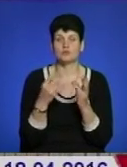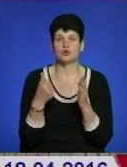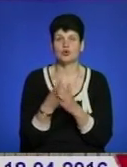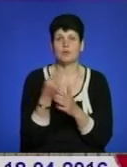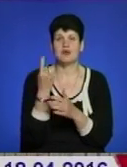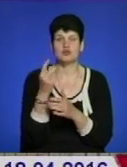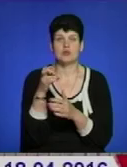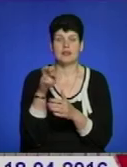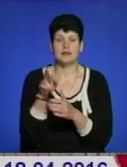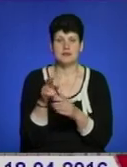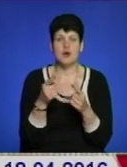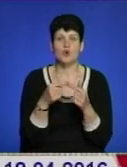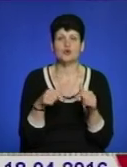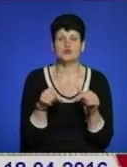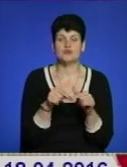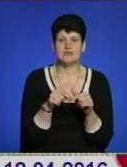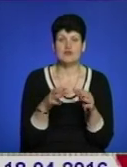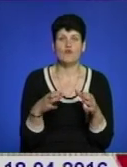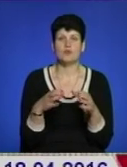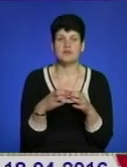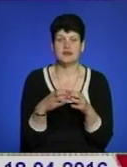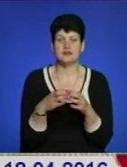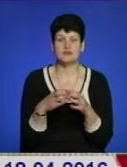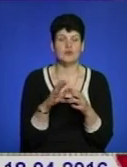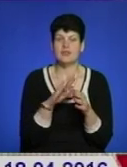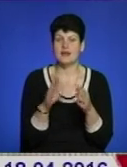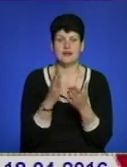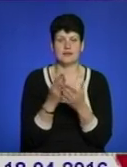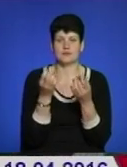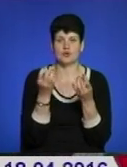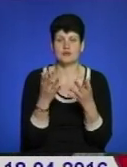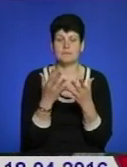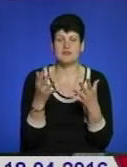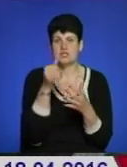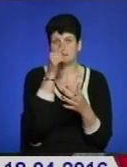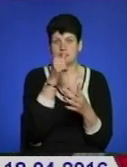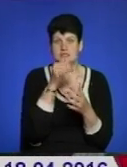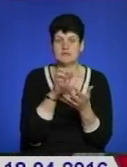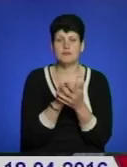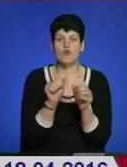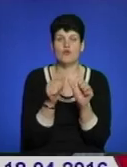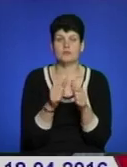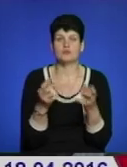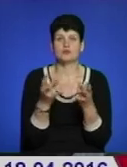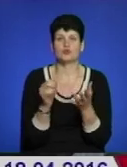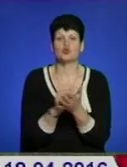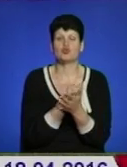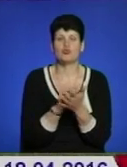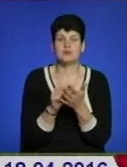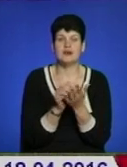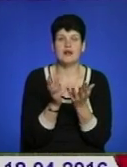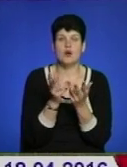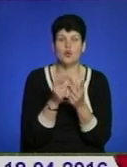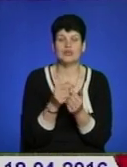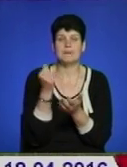1 липня. Але організуватися в об'єднання не так вже й просто. Більше місяця займає оформлення потрібної документації, рахунків